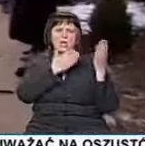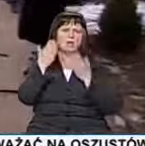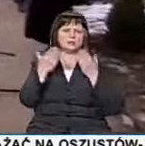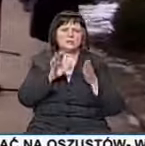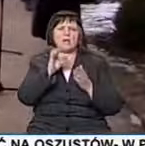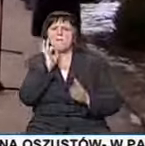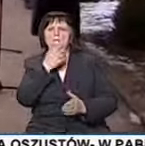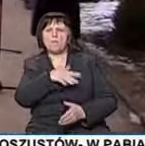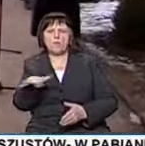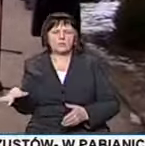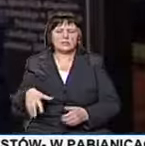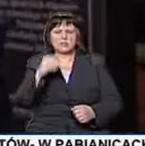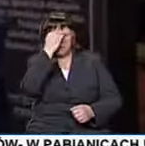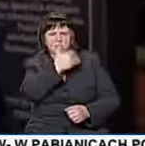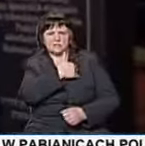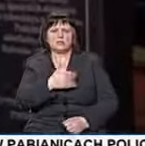jednej z radomszczańskich szkół.